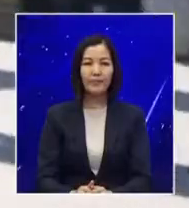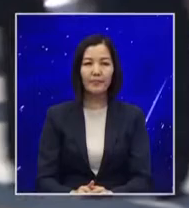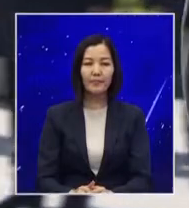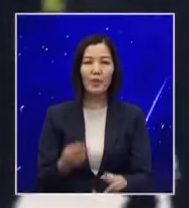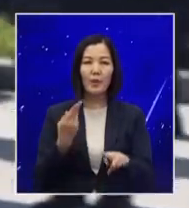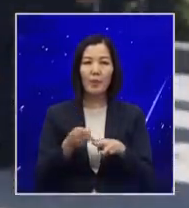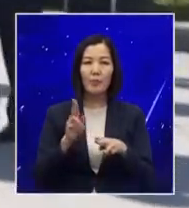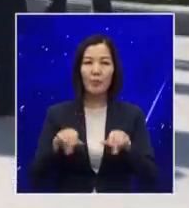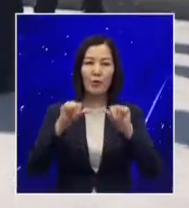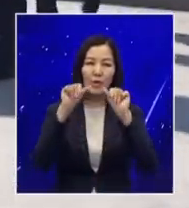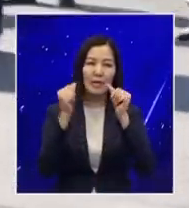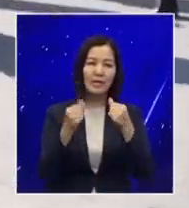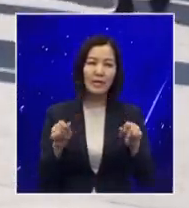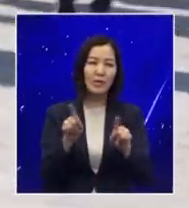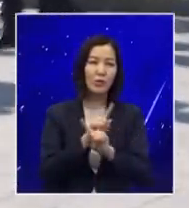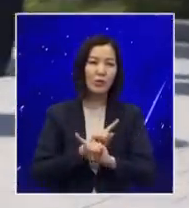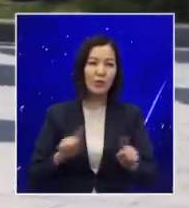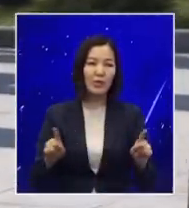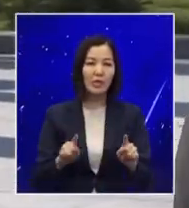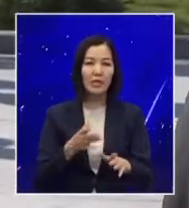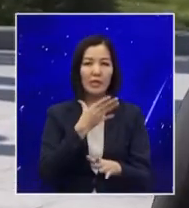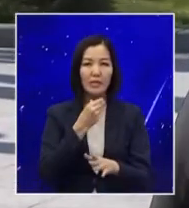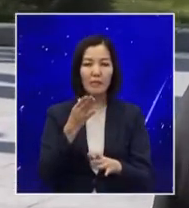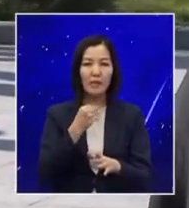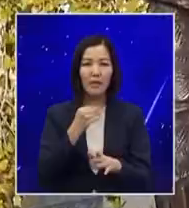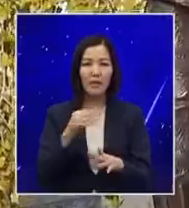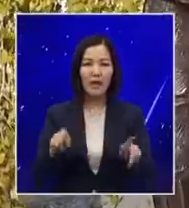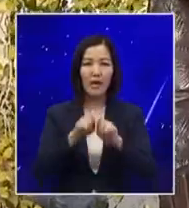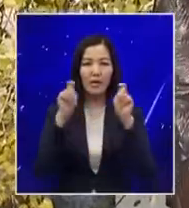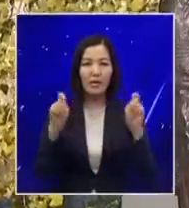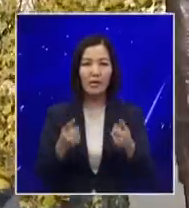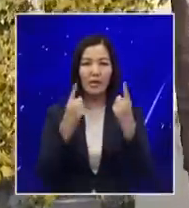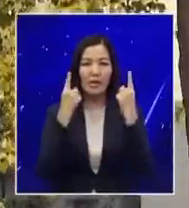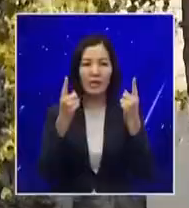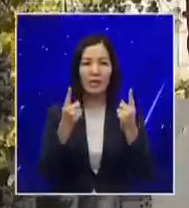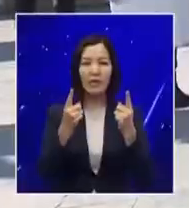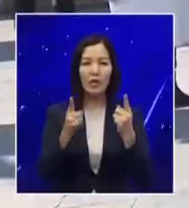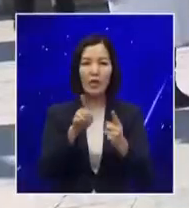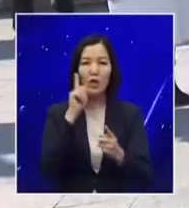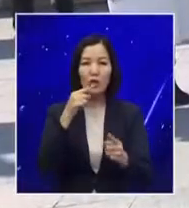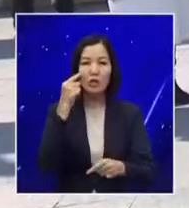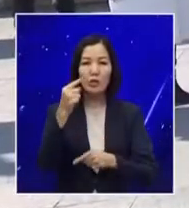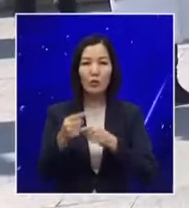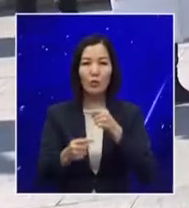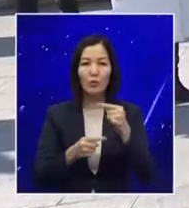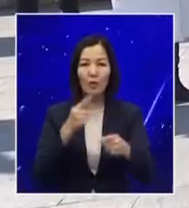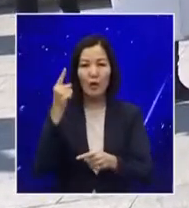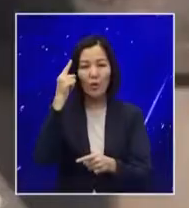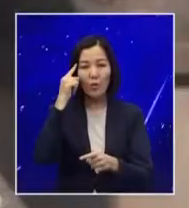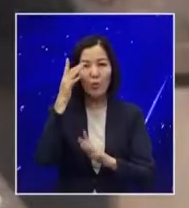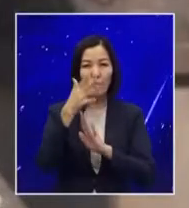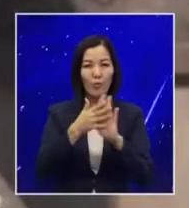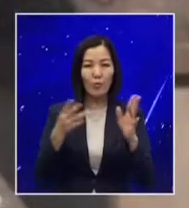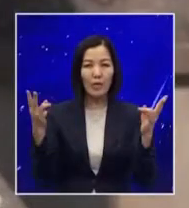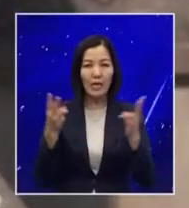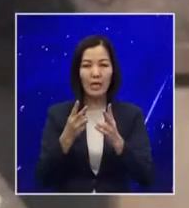Бұл ескерткіш бұрынғыдан өзгерек. Семейде ашылған еңселі ескерткіш жас ұрпаққа тағылымды ой салуы тиіс, дейді президент. Әке